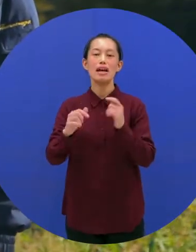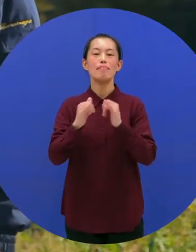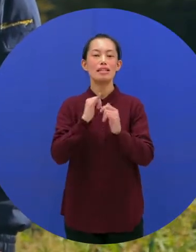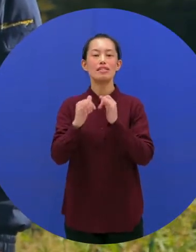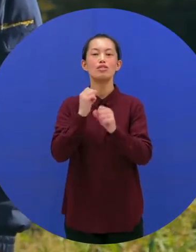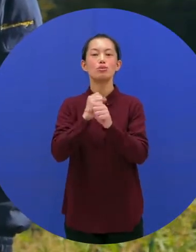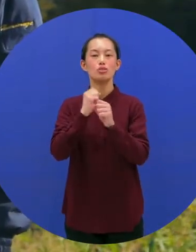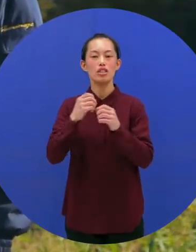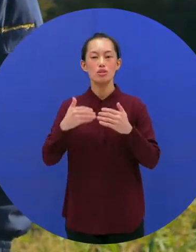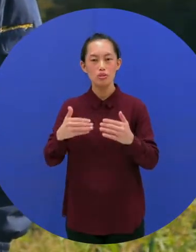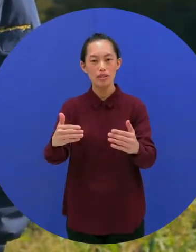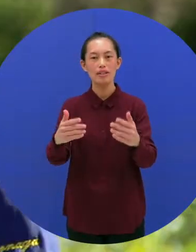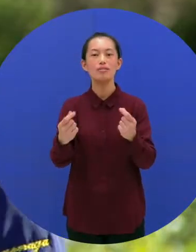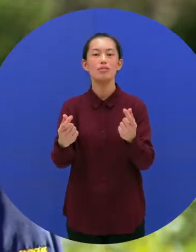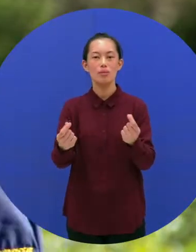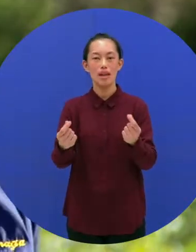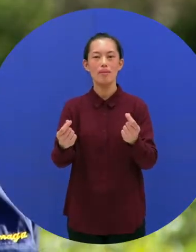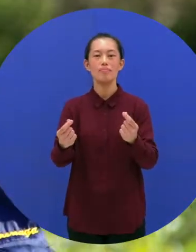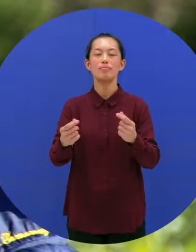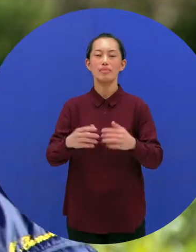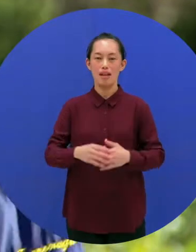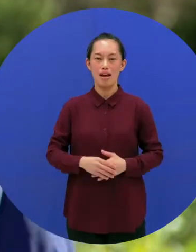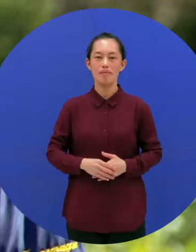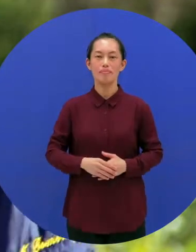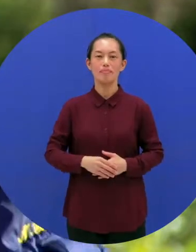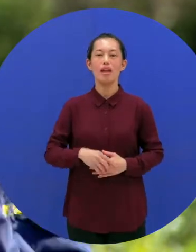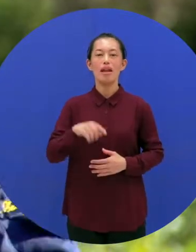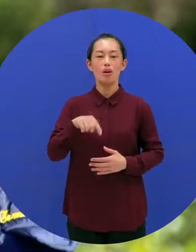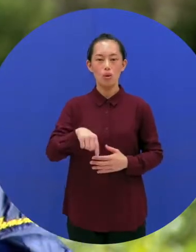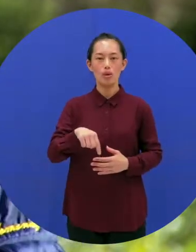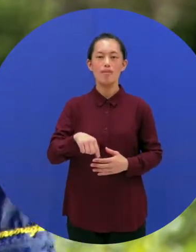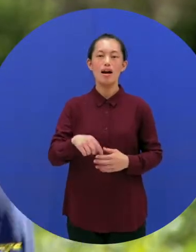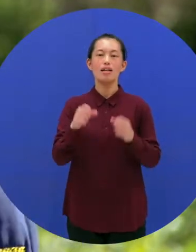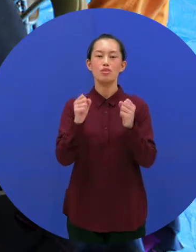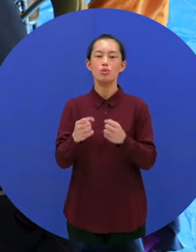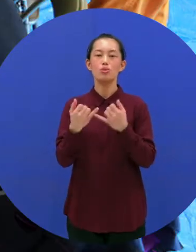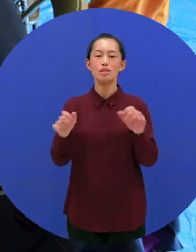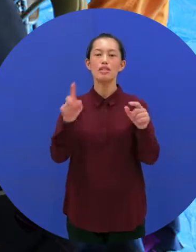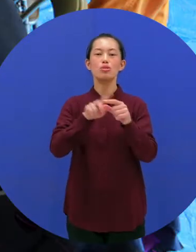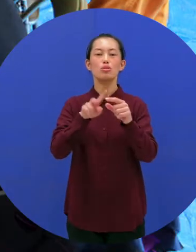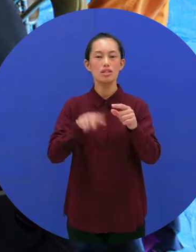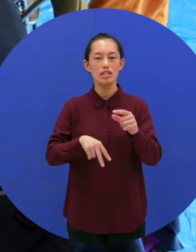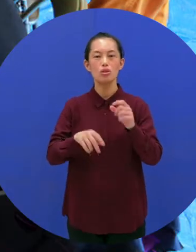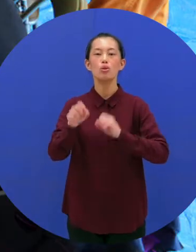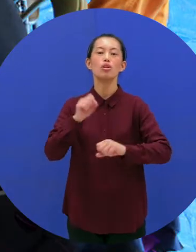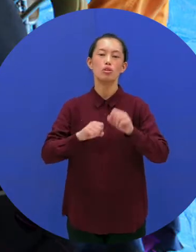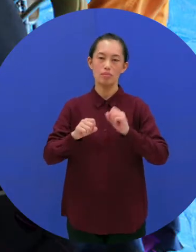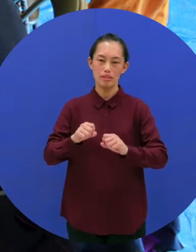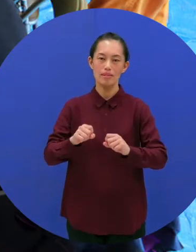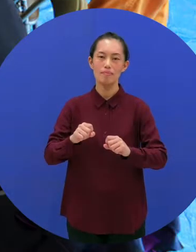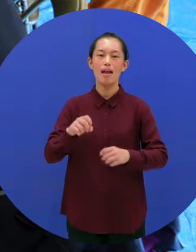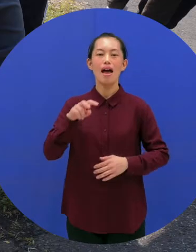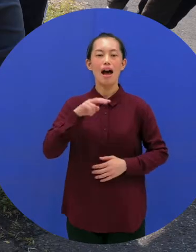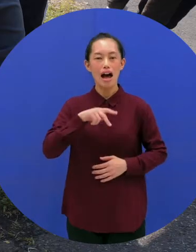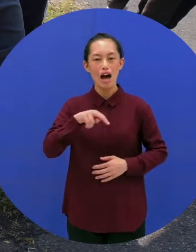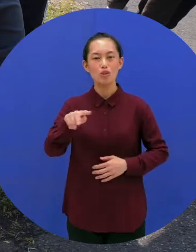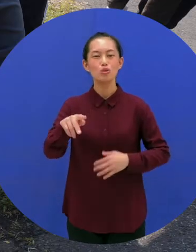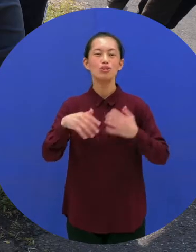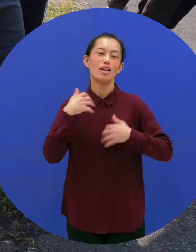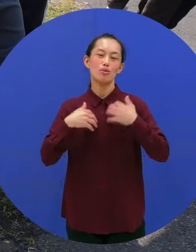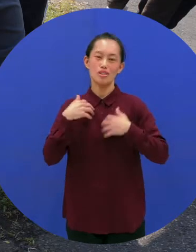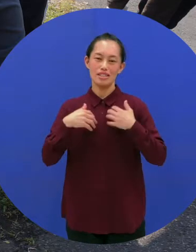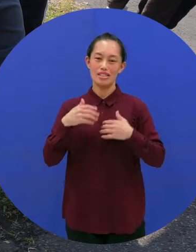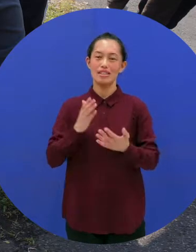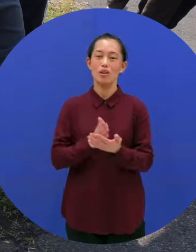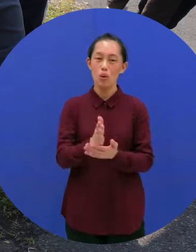進められているそうですね。 田原ヶ浦半島では住民の皆さんが主体となって、これまでトレイルコース作りな